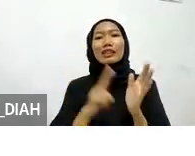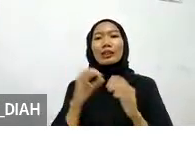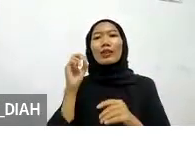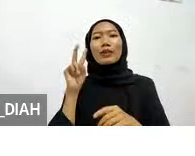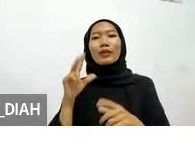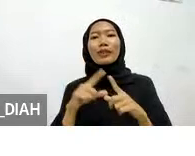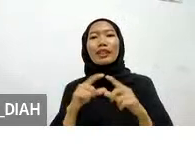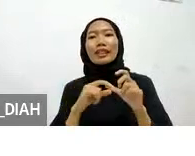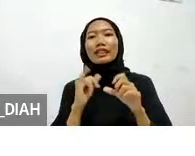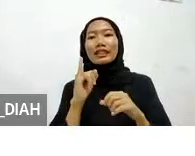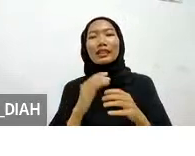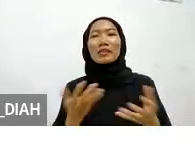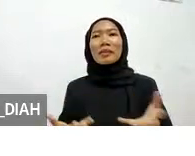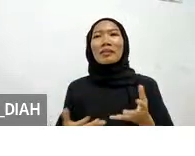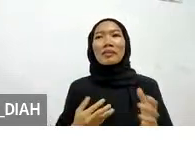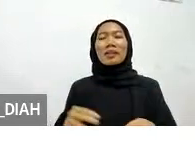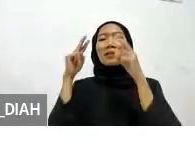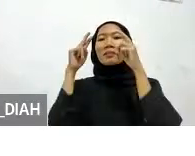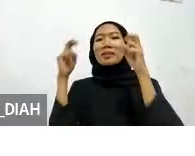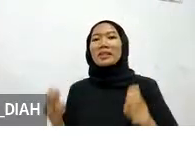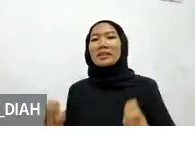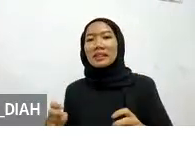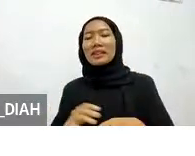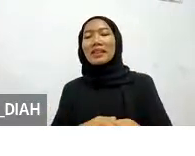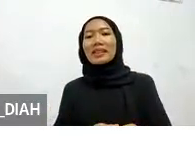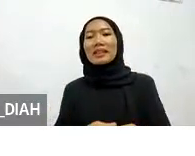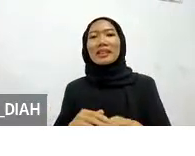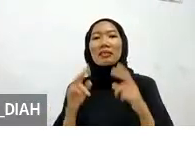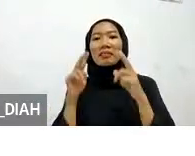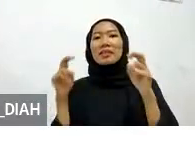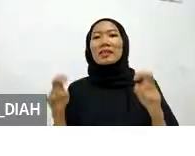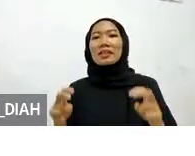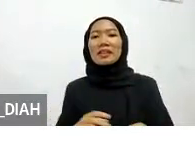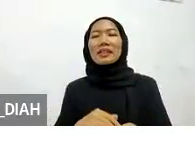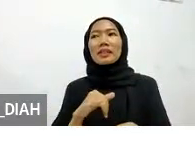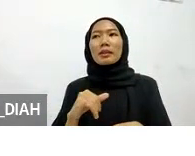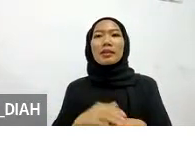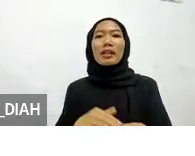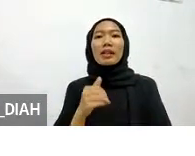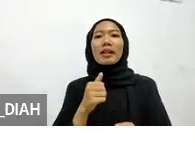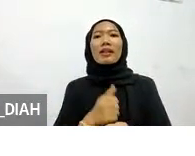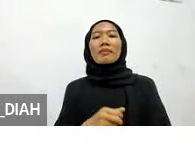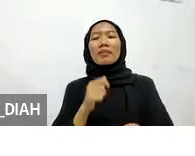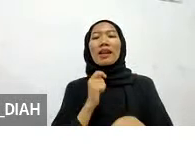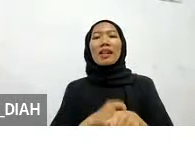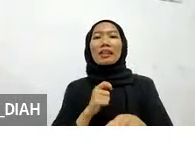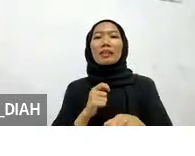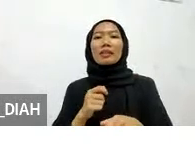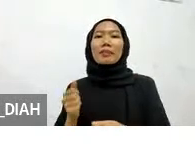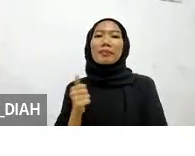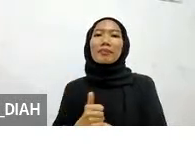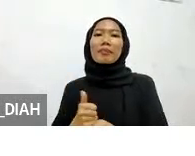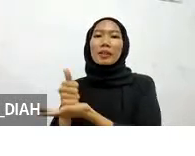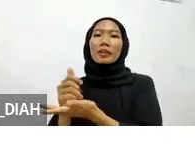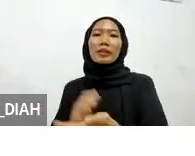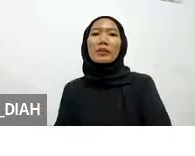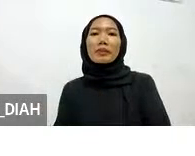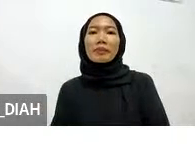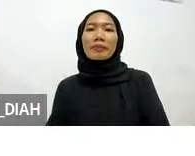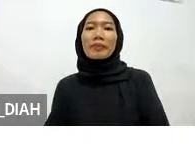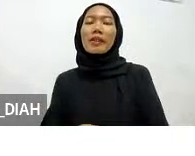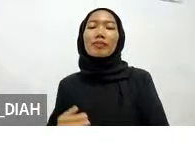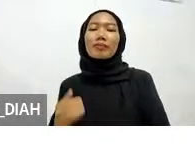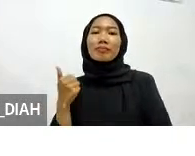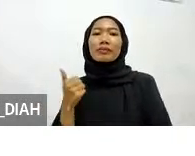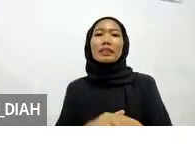research untuk kesehatan, alat bantu, itu bisa menjadi sesuatu yang penting sehingga lebih bisa available